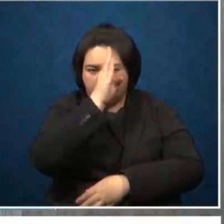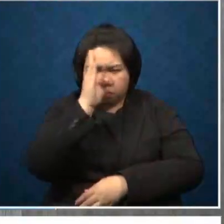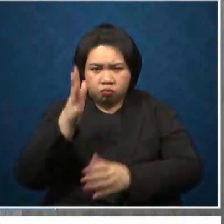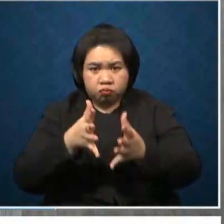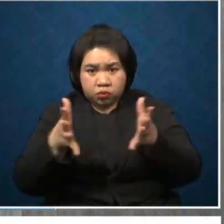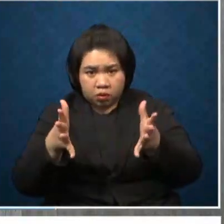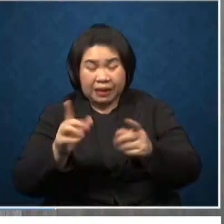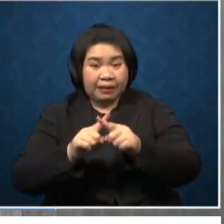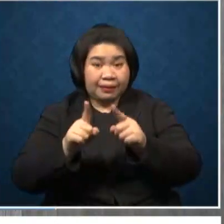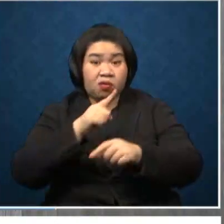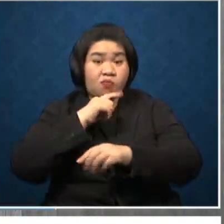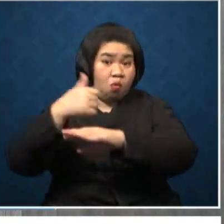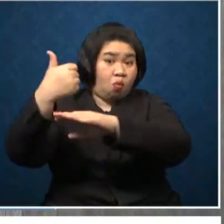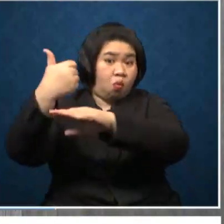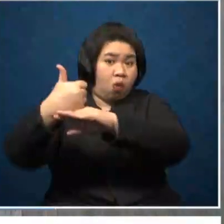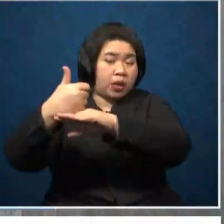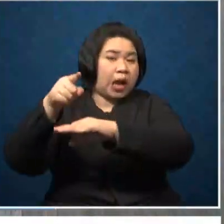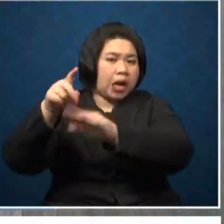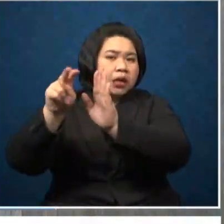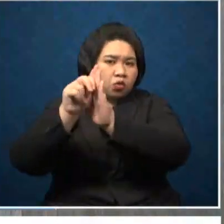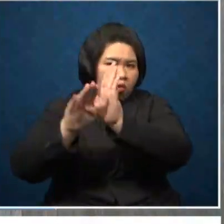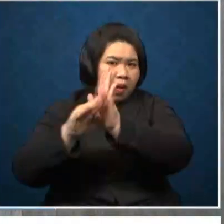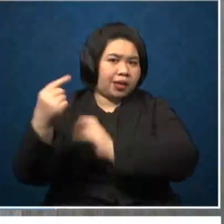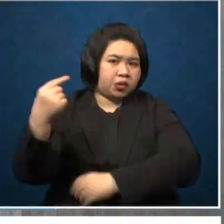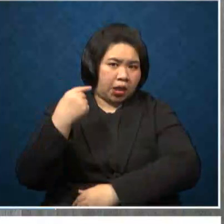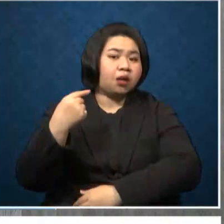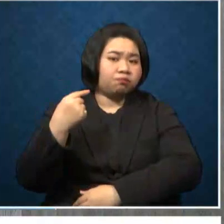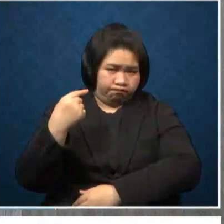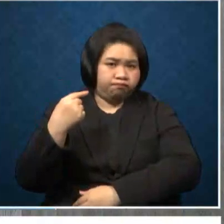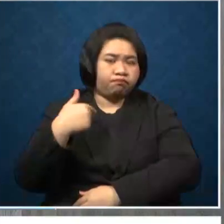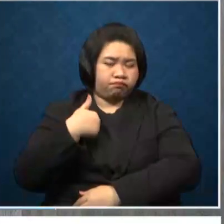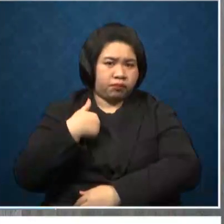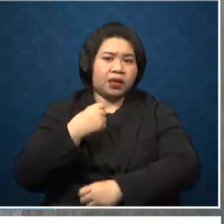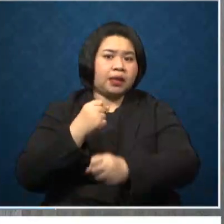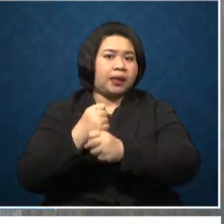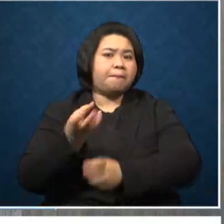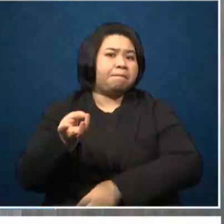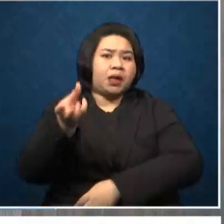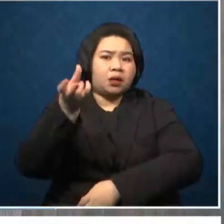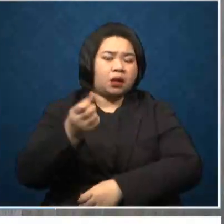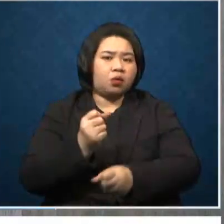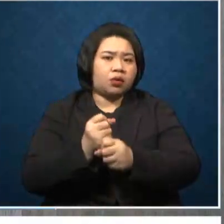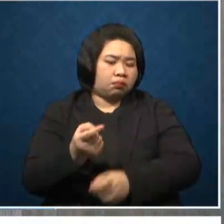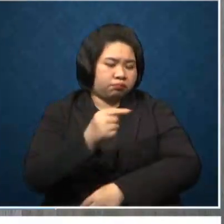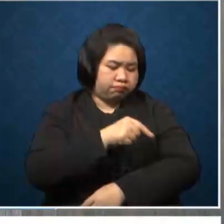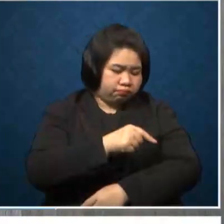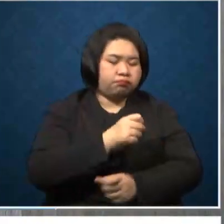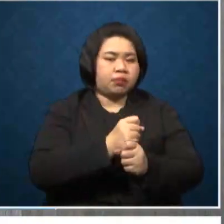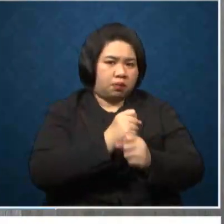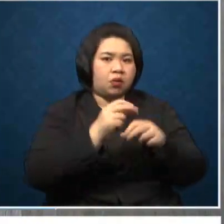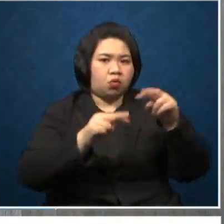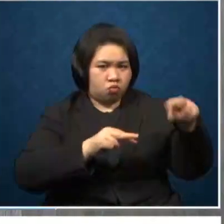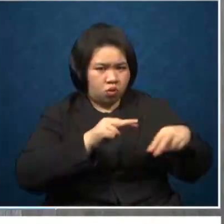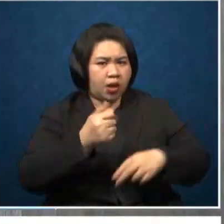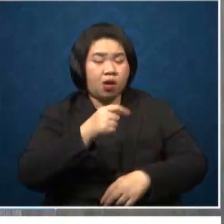ผู้บังคับบัญชาระดับสูงเป็นนโยบายกำหนดออกมาขยับแป๊บเดียวนะครับฟันเฟืองด้านล่างก็จะขยับไปอีกหลาย